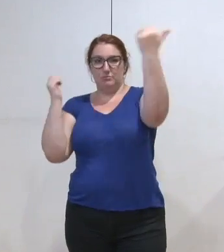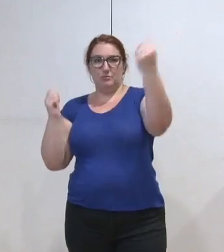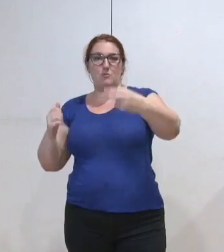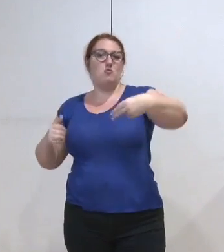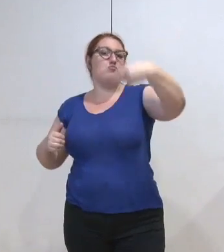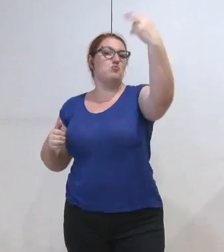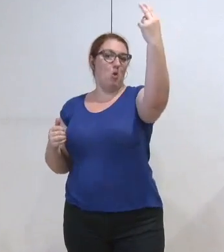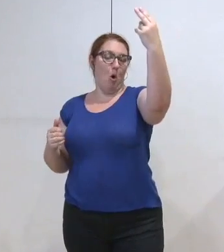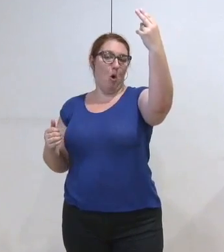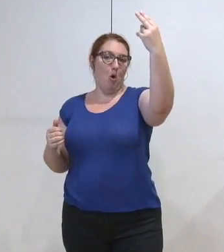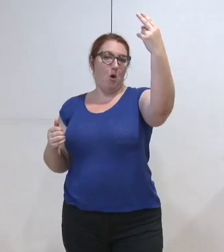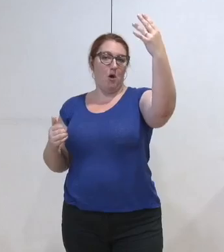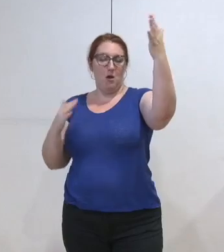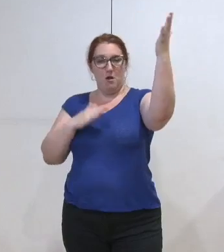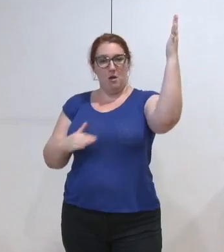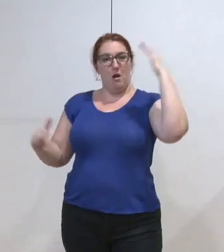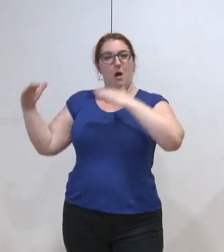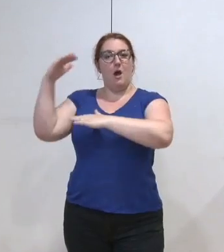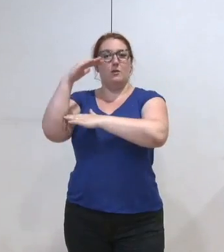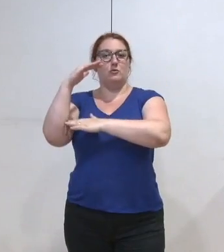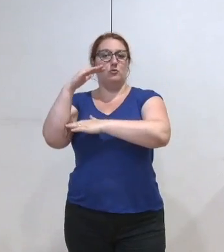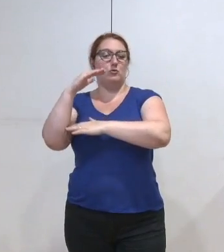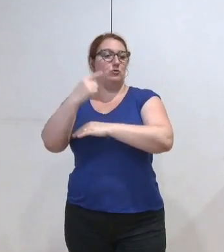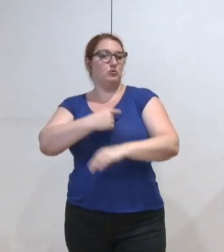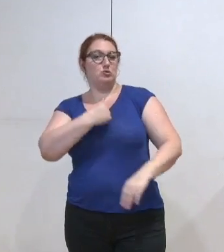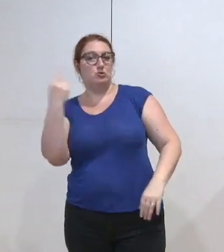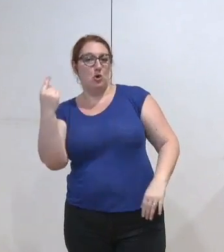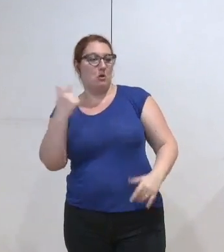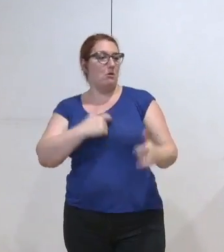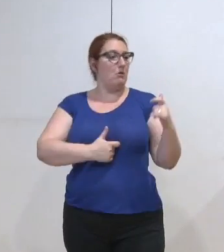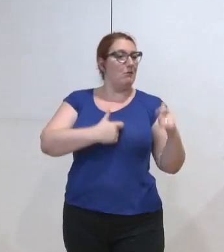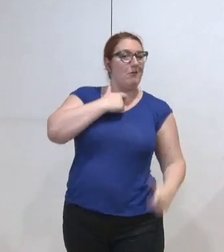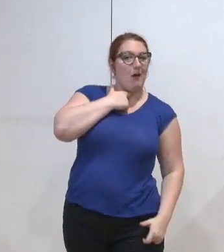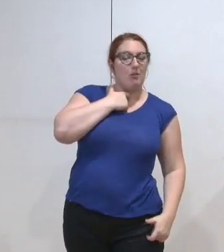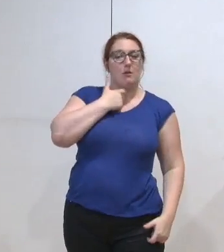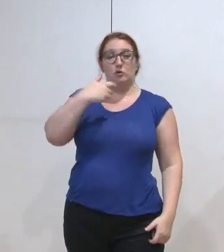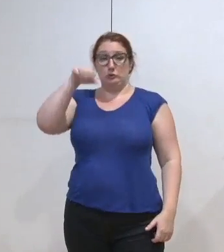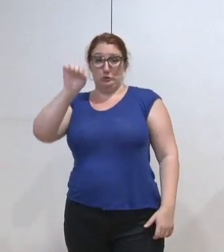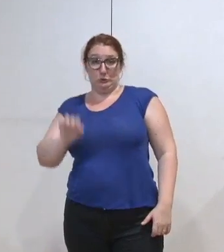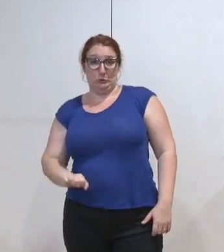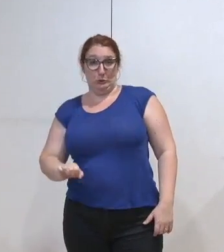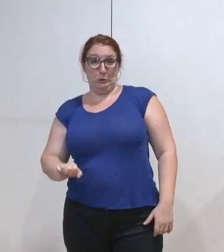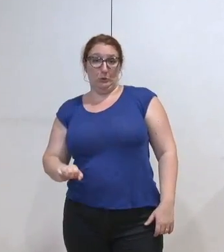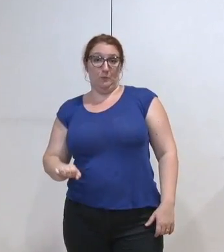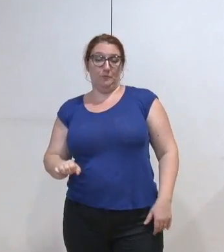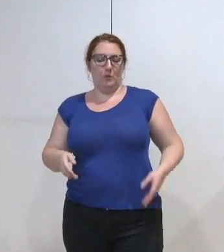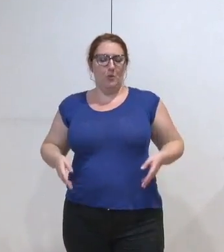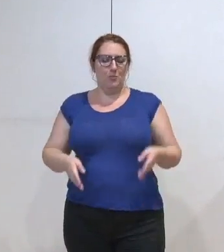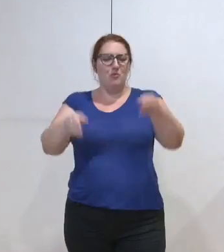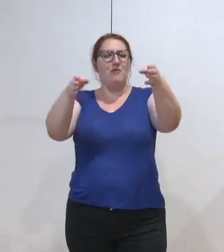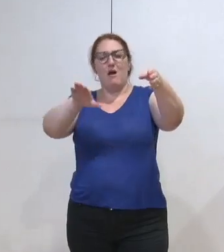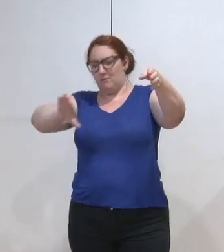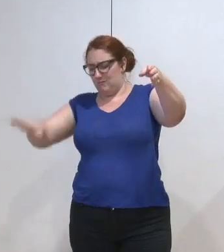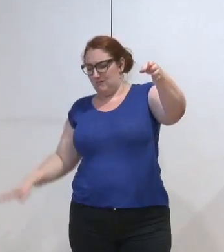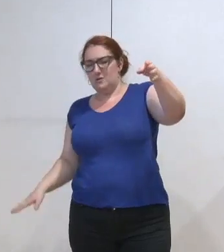une une haute proportion d'adultes de ménages vivant seul et de cadre secteur sud de la ville au sud des Grands Boulevards c'est une